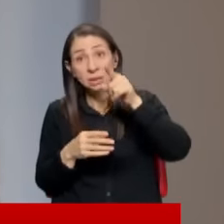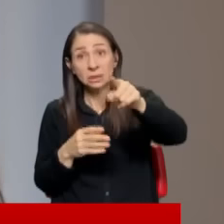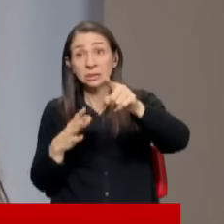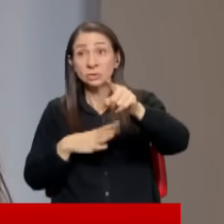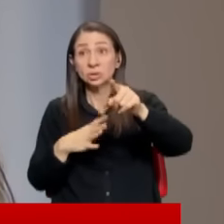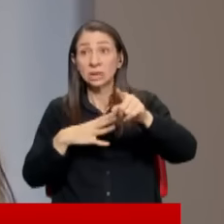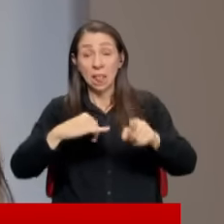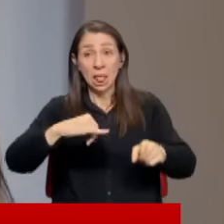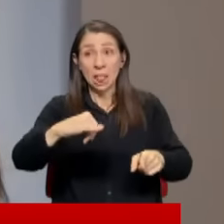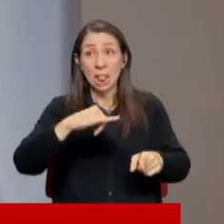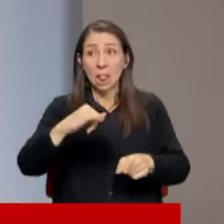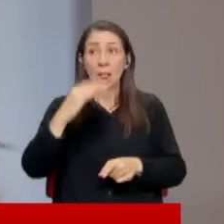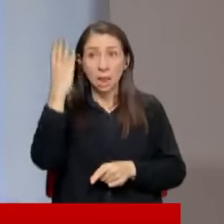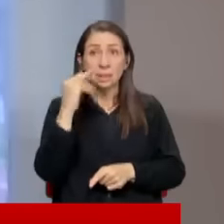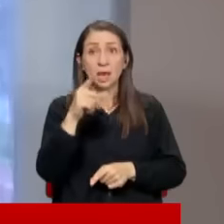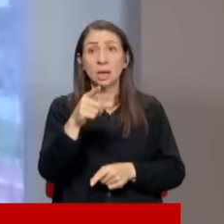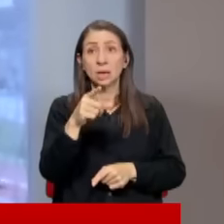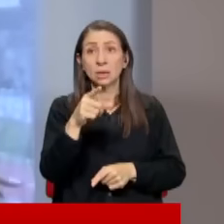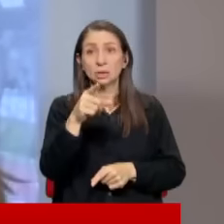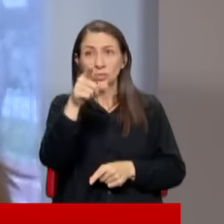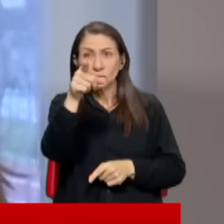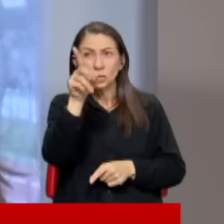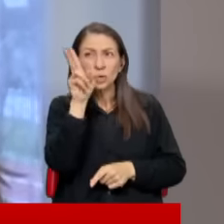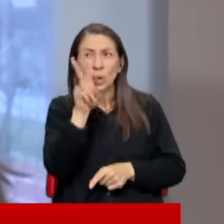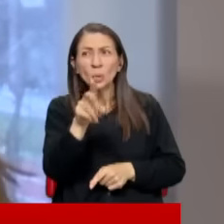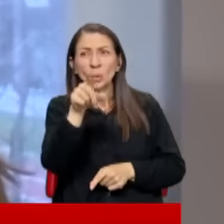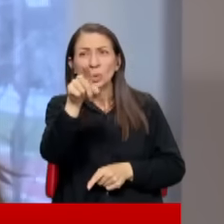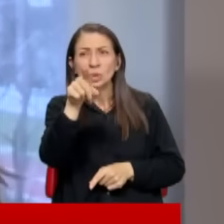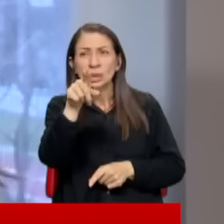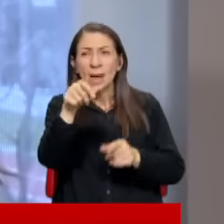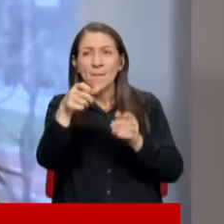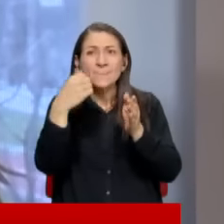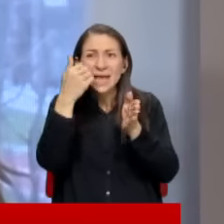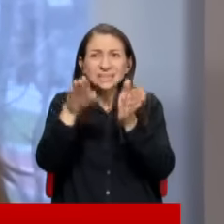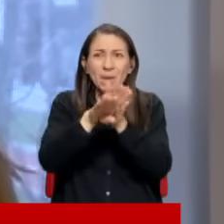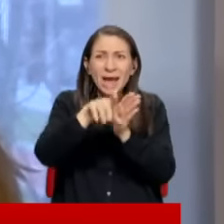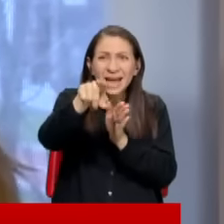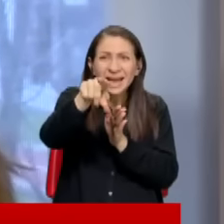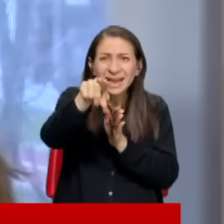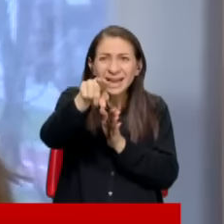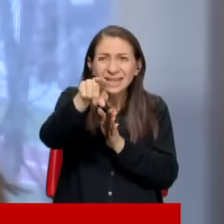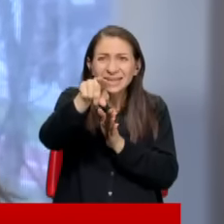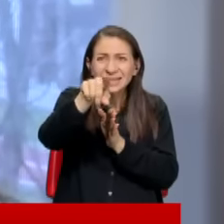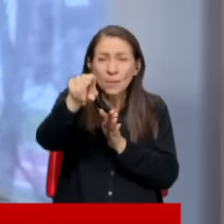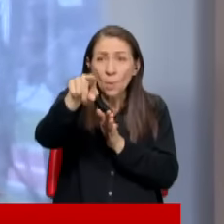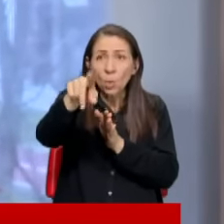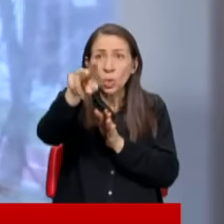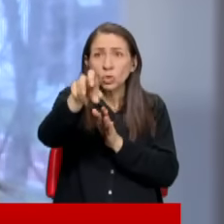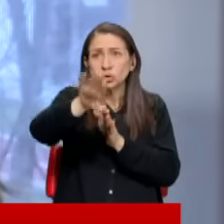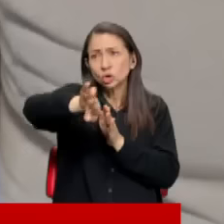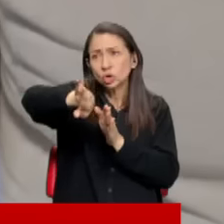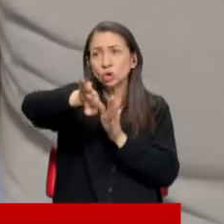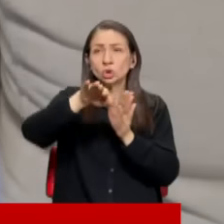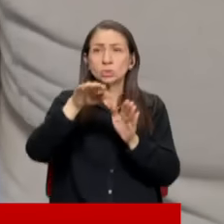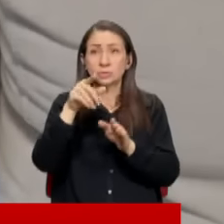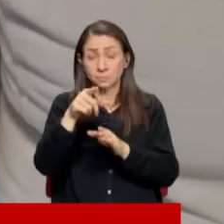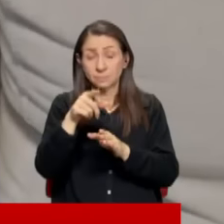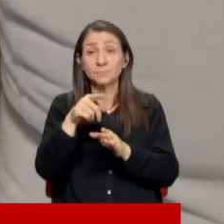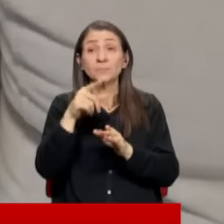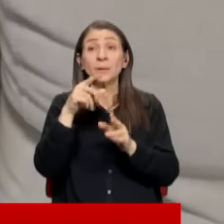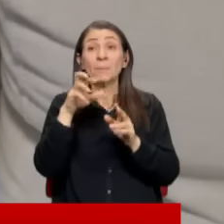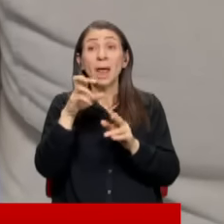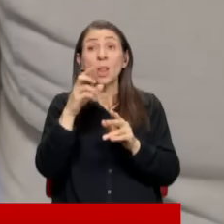bana ne kadar yakın oturduğunu anlayın. Şurada gördüğünüz park halindeki beyaz aracın tam orada oturuyor, sol tarafta. Perihan